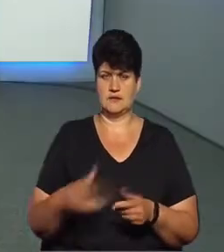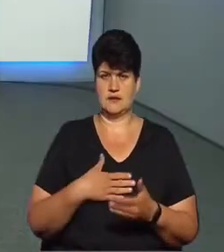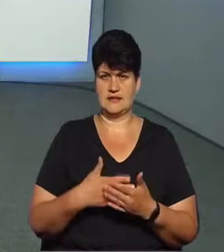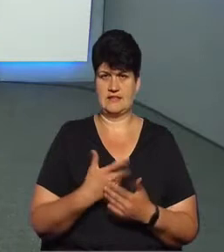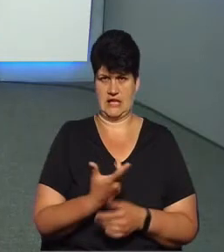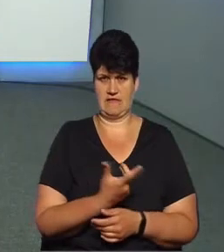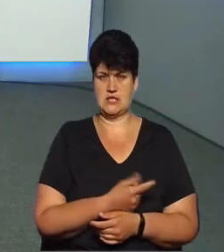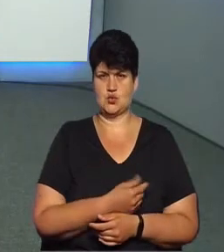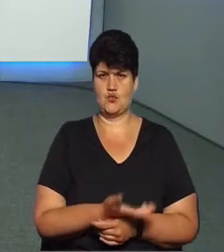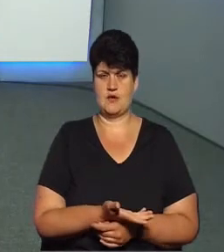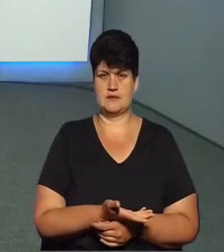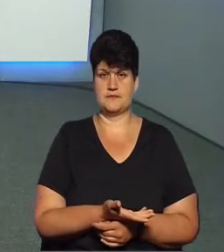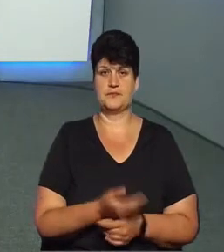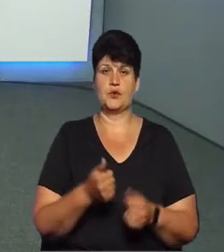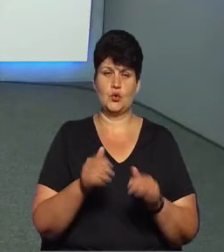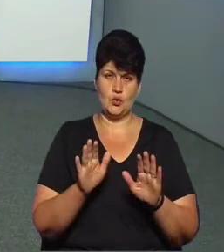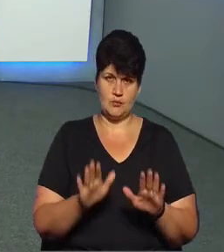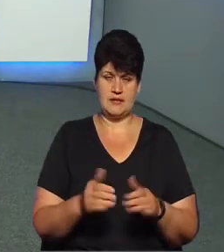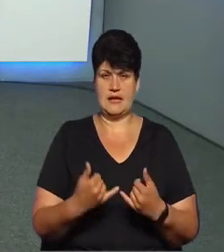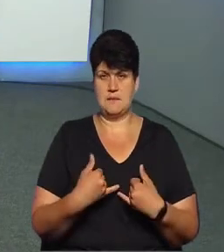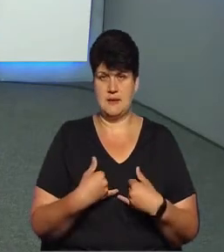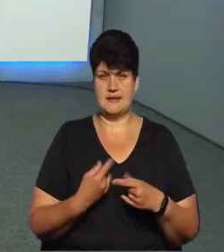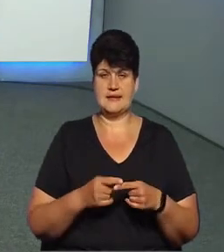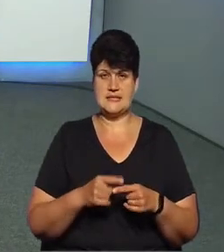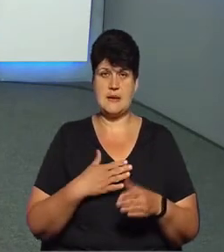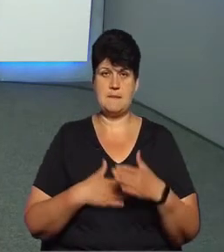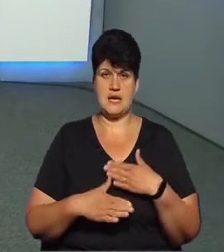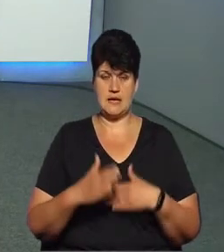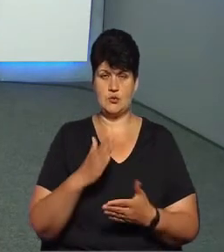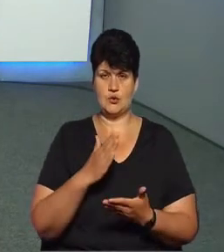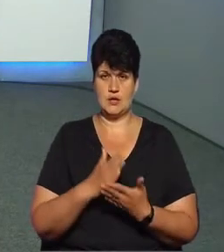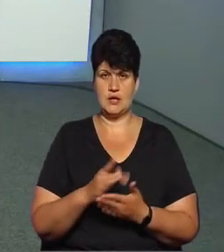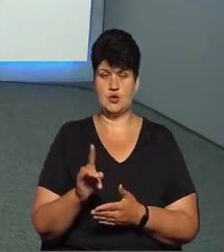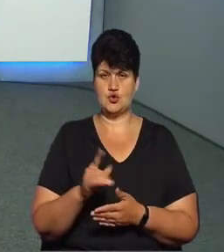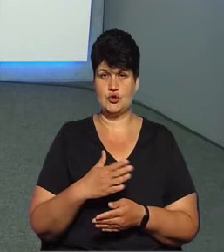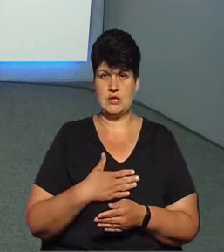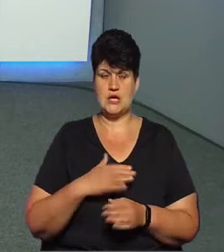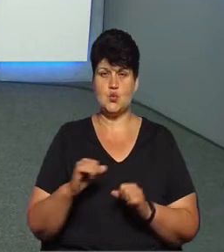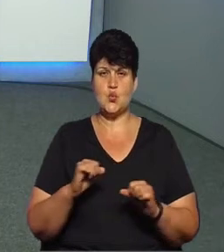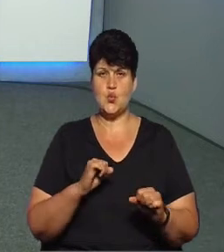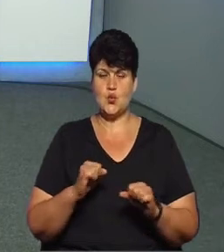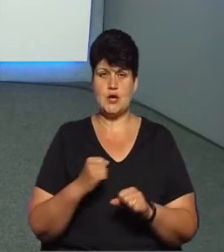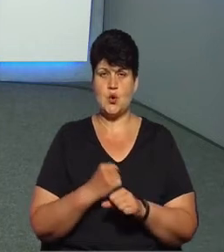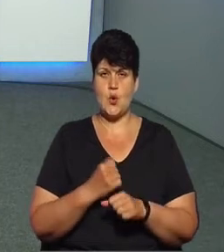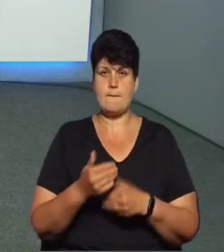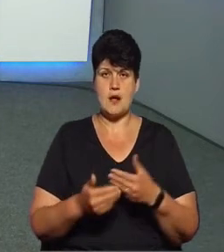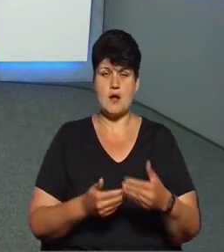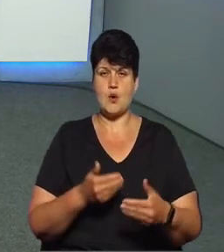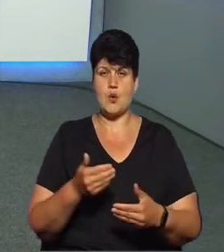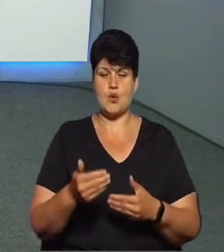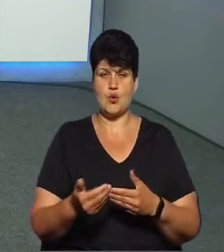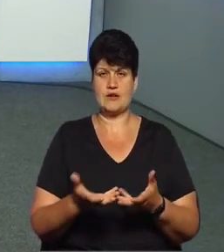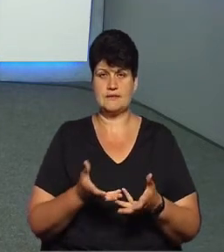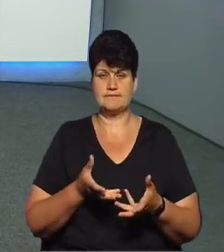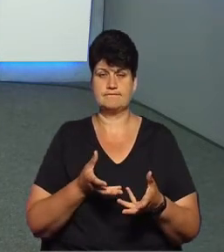ну насамперед для мене це є приємно, що наш уряд робить кроки, де використовує таку позитивну мотивацію